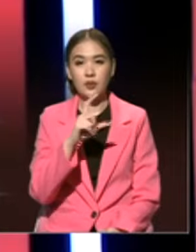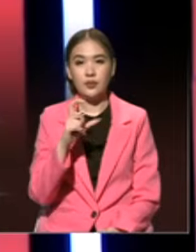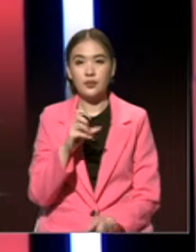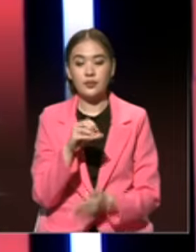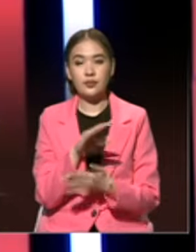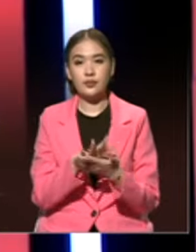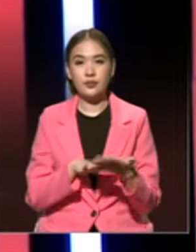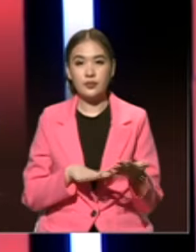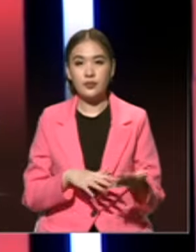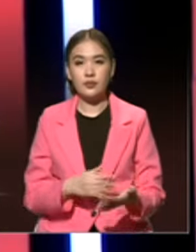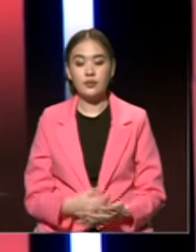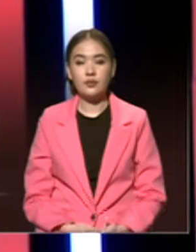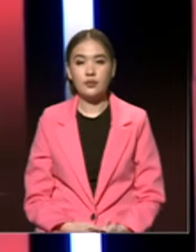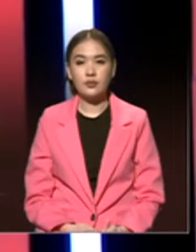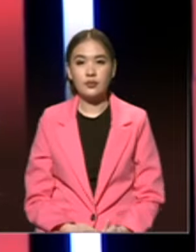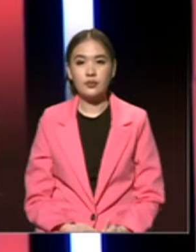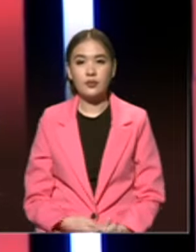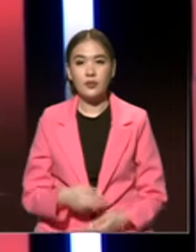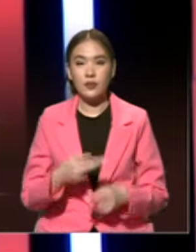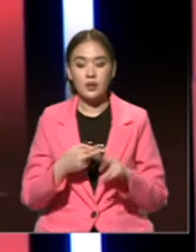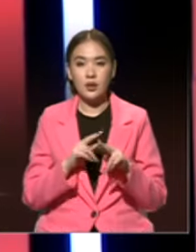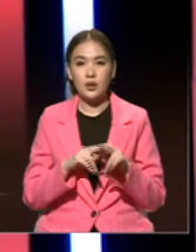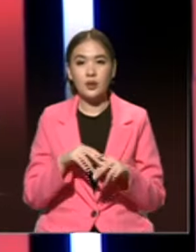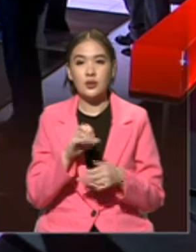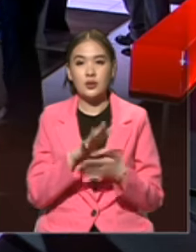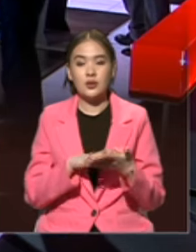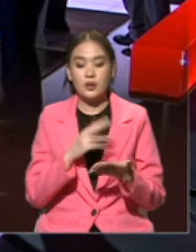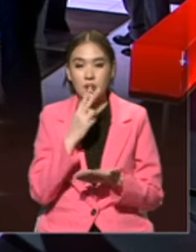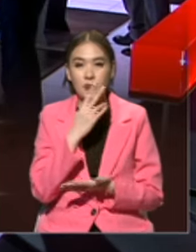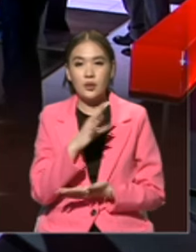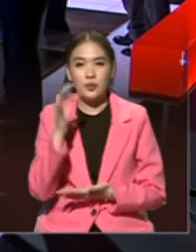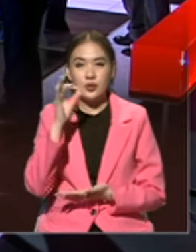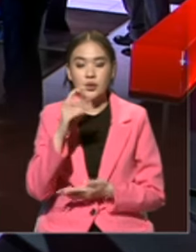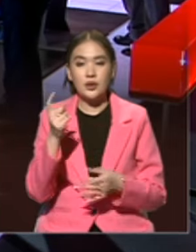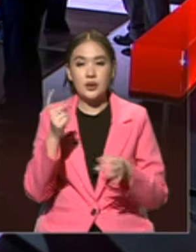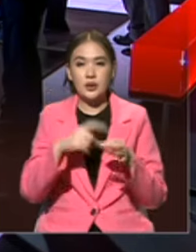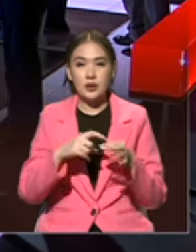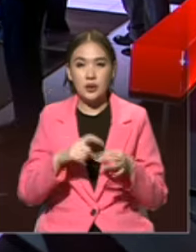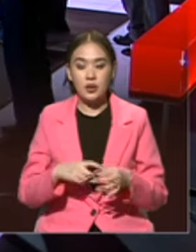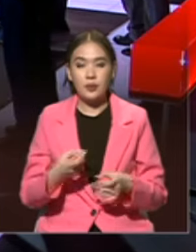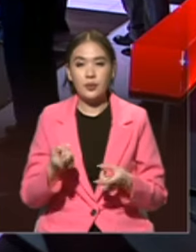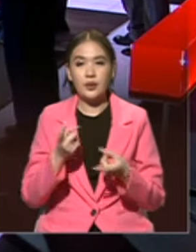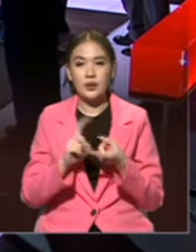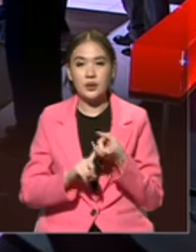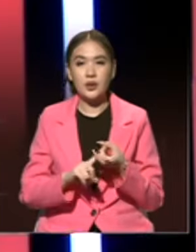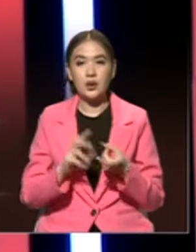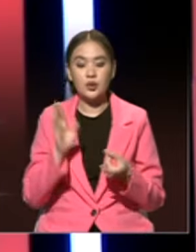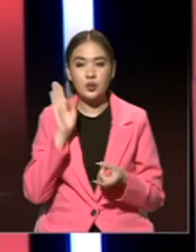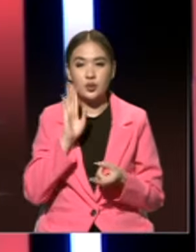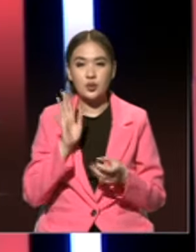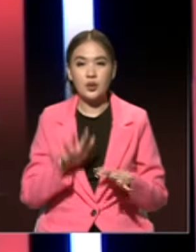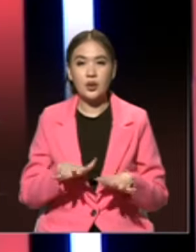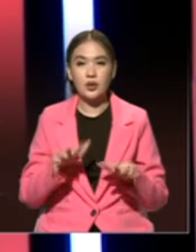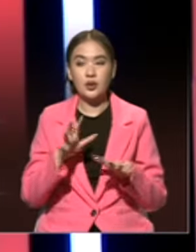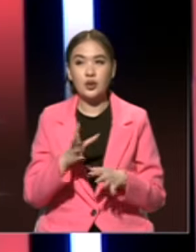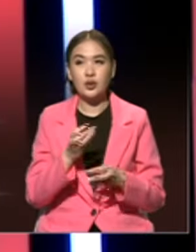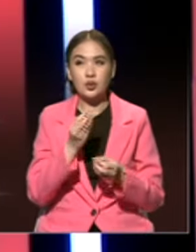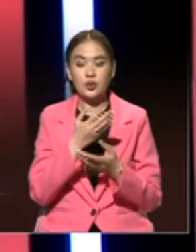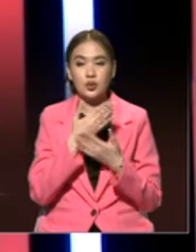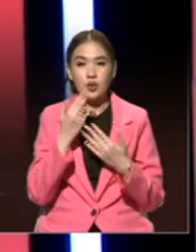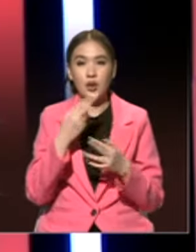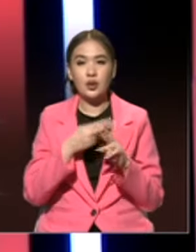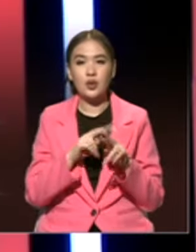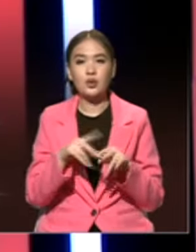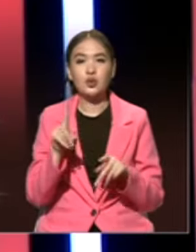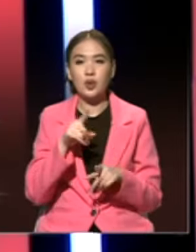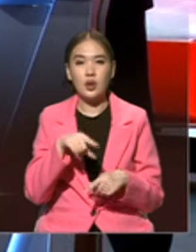Құрметті спикерлер, Қанат мырза, эфирдеміз әрі қарай жалғастырсақ, жаңағы тіркеуге байланысты әлі су жетпеген аман есен елең алаңсыз отырған азаматтарға не